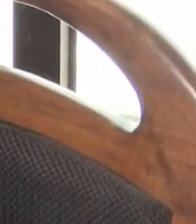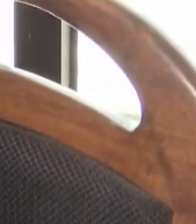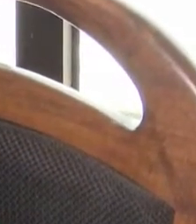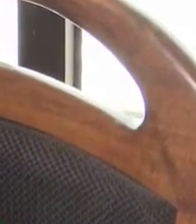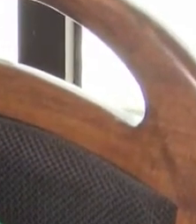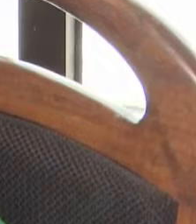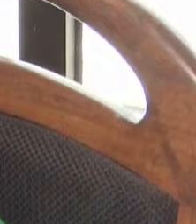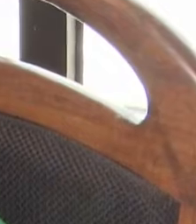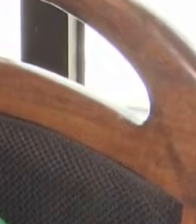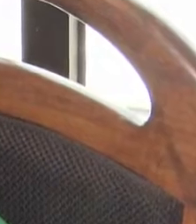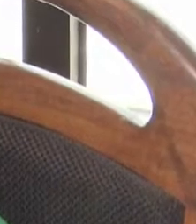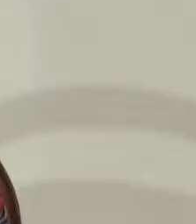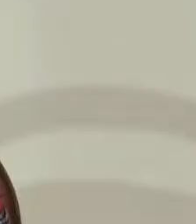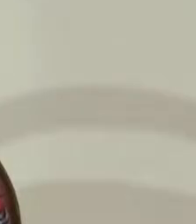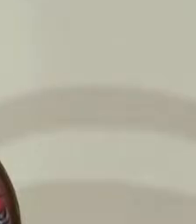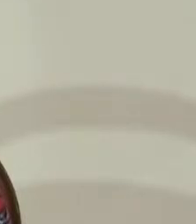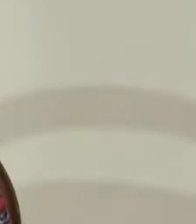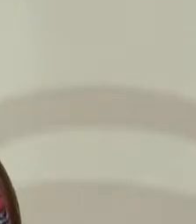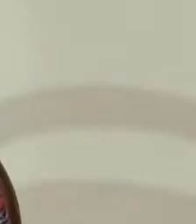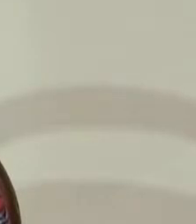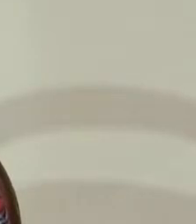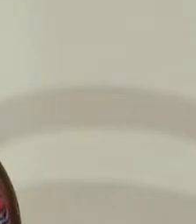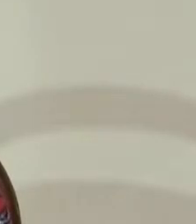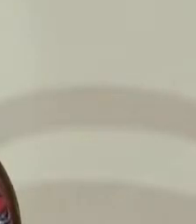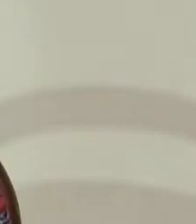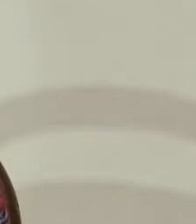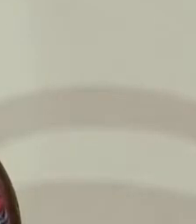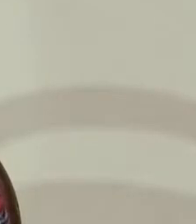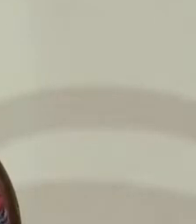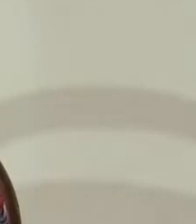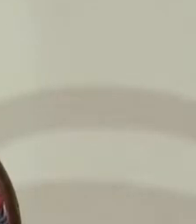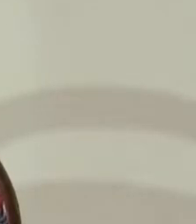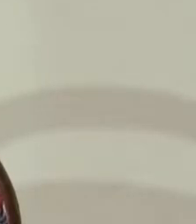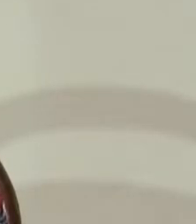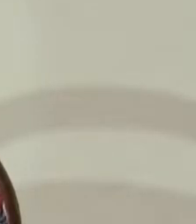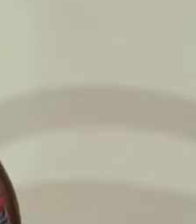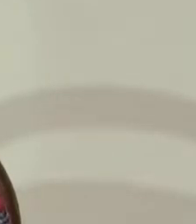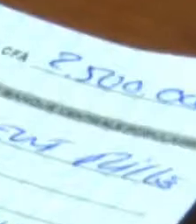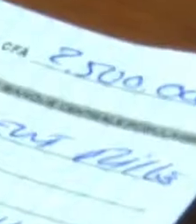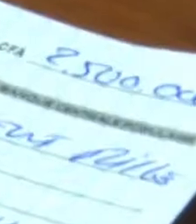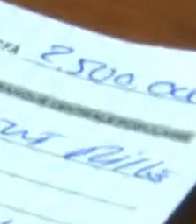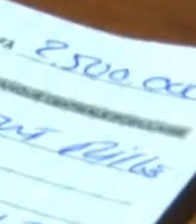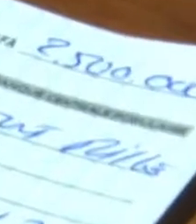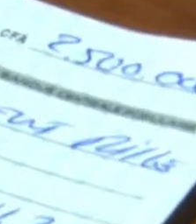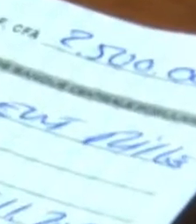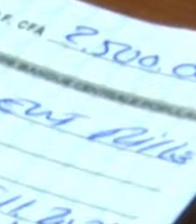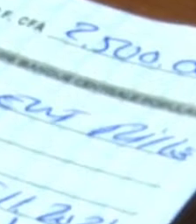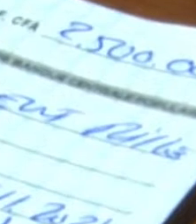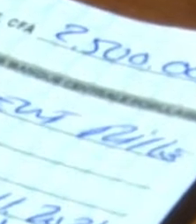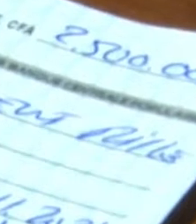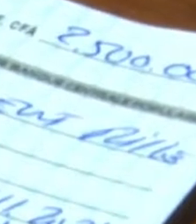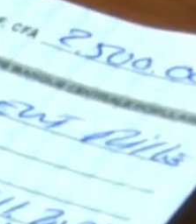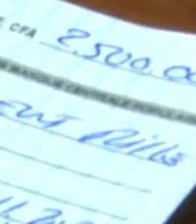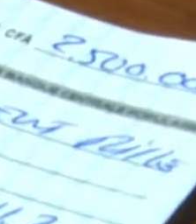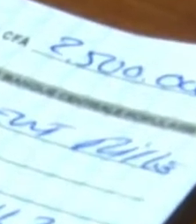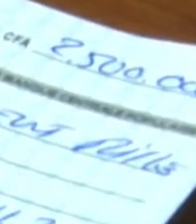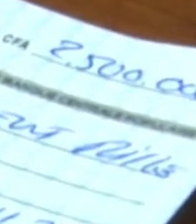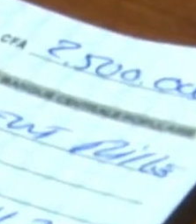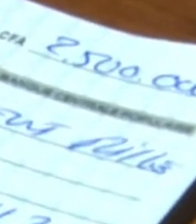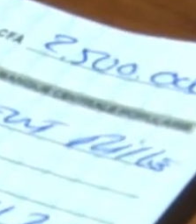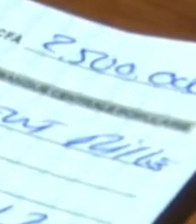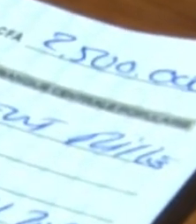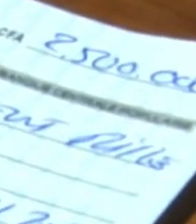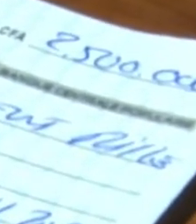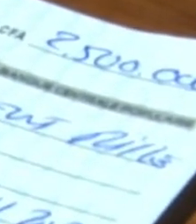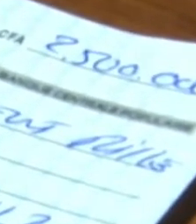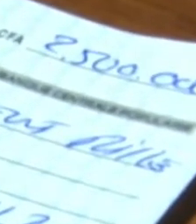dans l'arrondissement de Tchatchou, situé dans la commune de Tchaworo et dans le département du Borgo. Avec l'appui que nous recevrons,